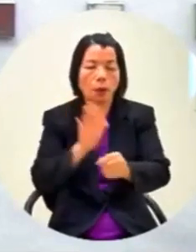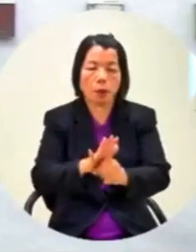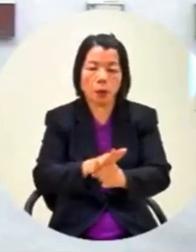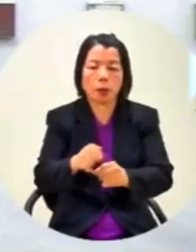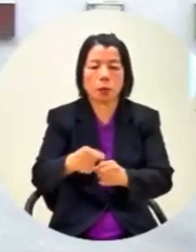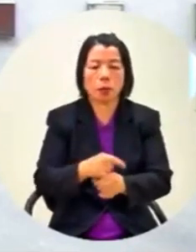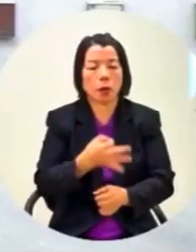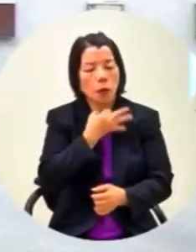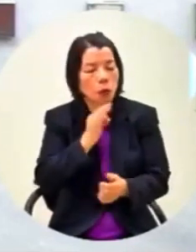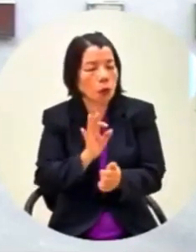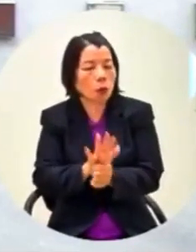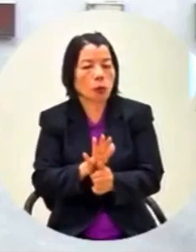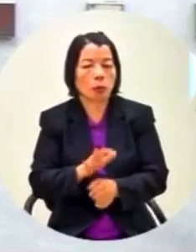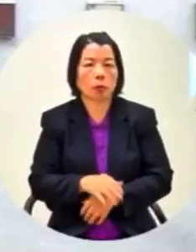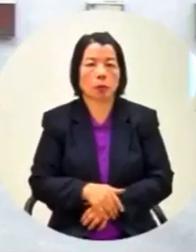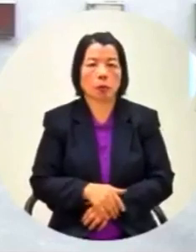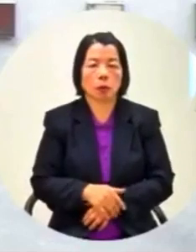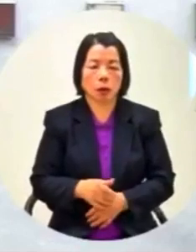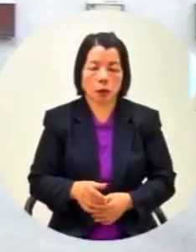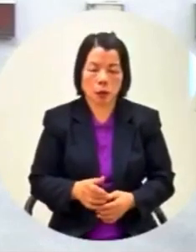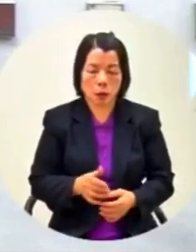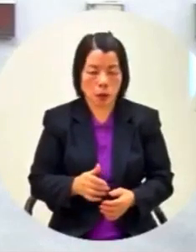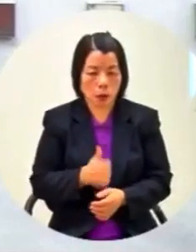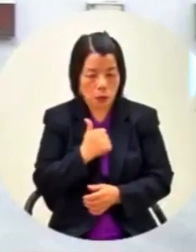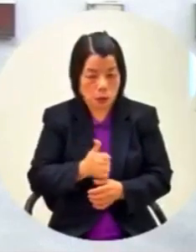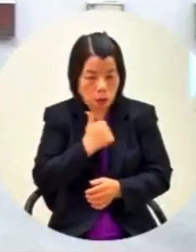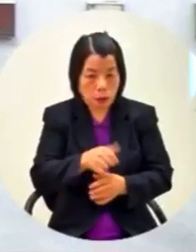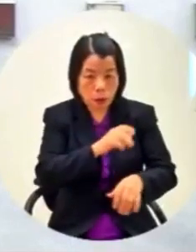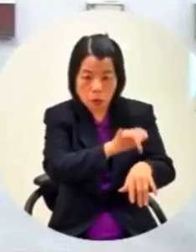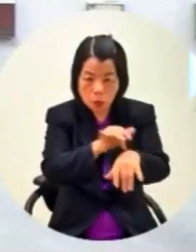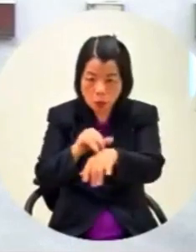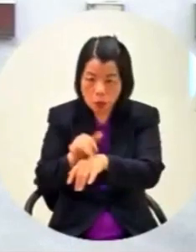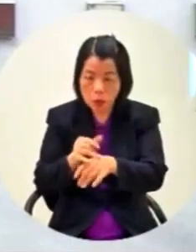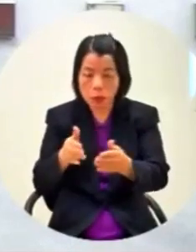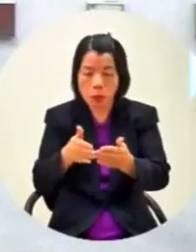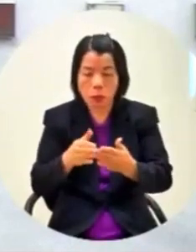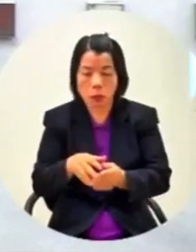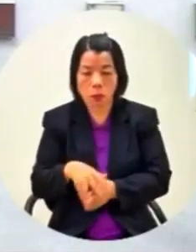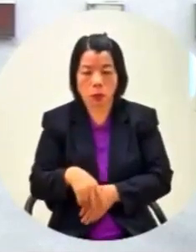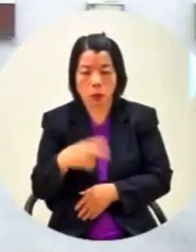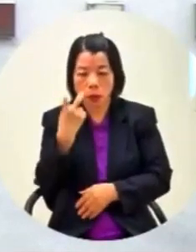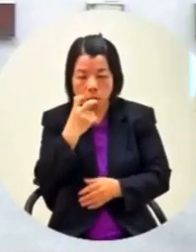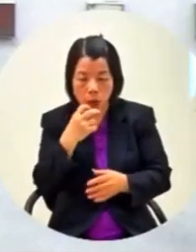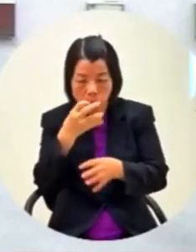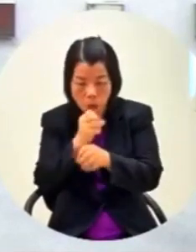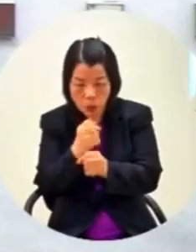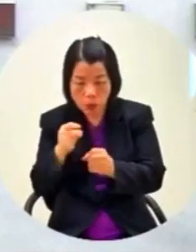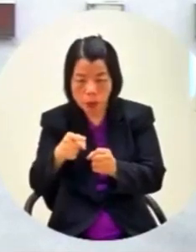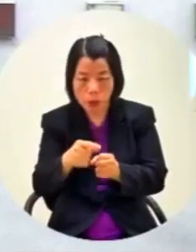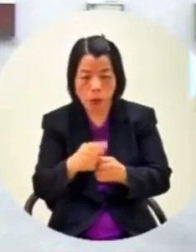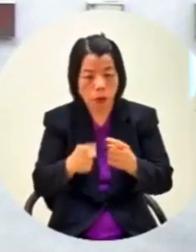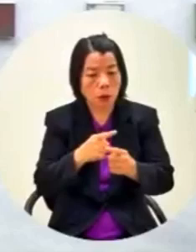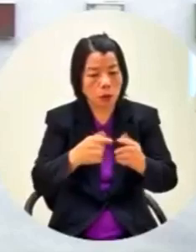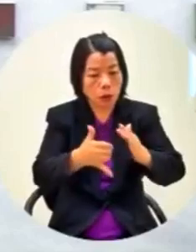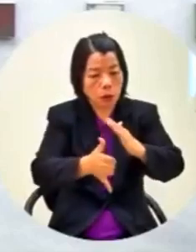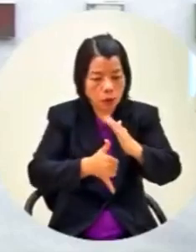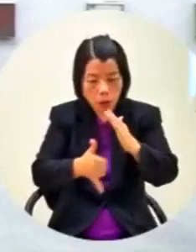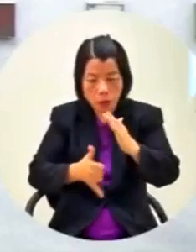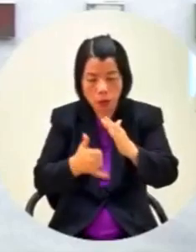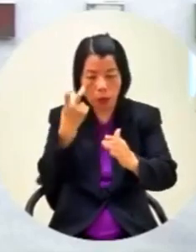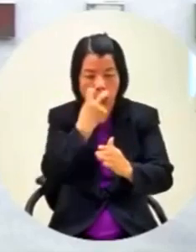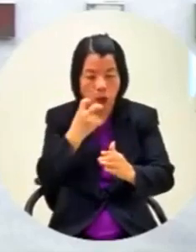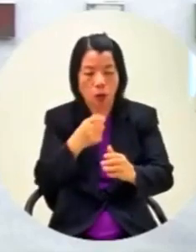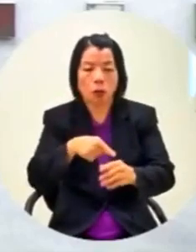困，针对接受隔离者、检疫者以及照顾者，因受隔离或检疫期间无法